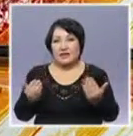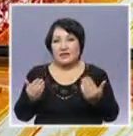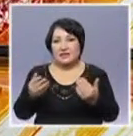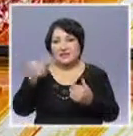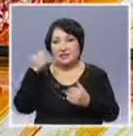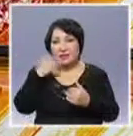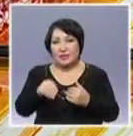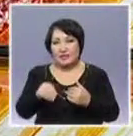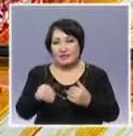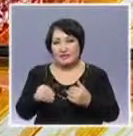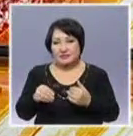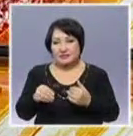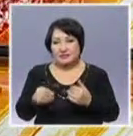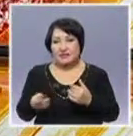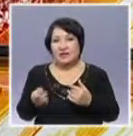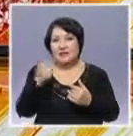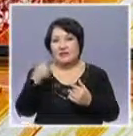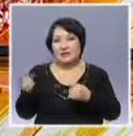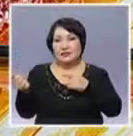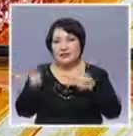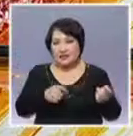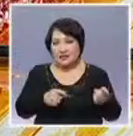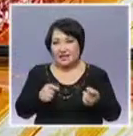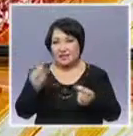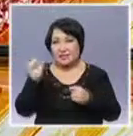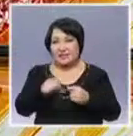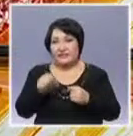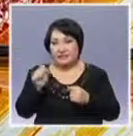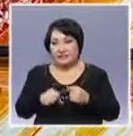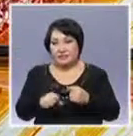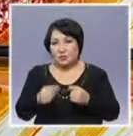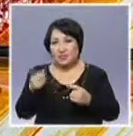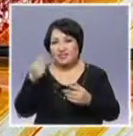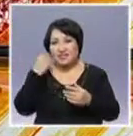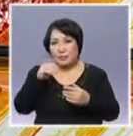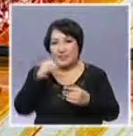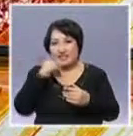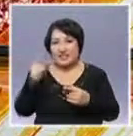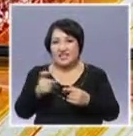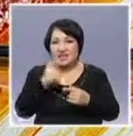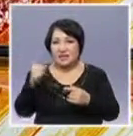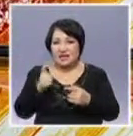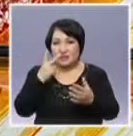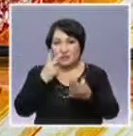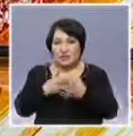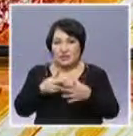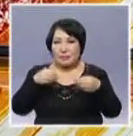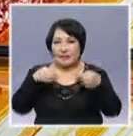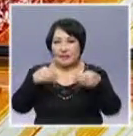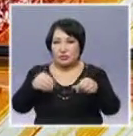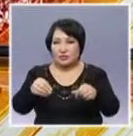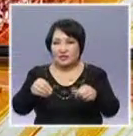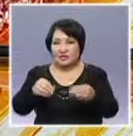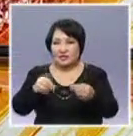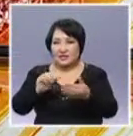сапасы қайдан келген пива, оның сапасы қандай, жаңағы химиялық түрде порошоктардан